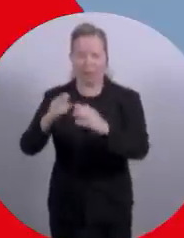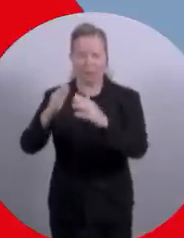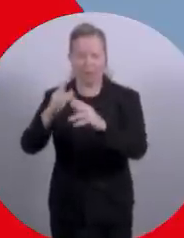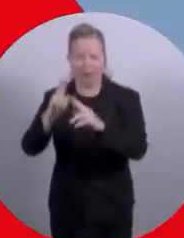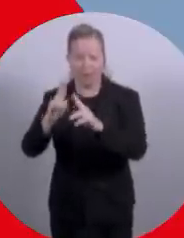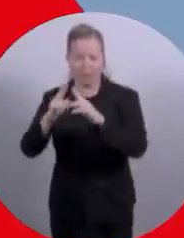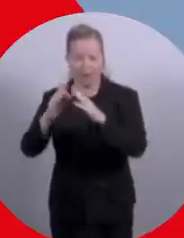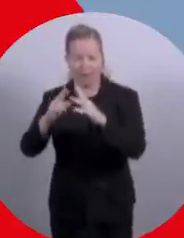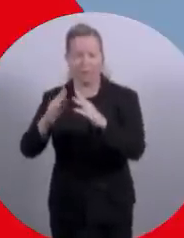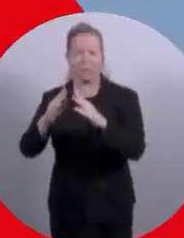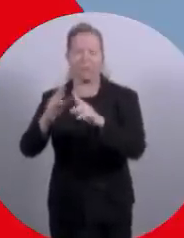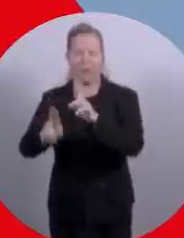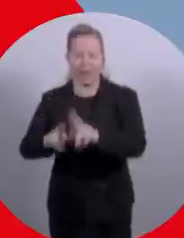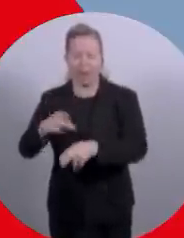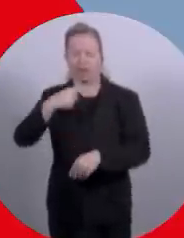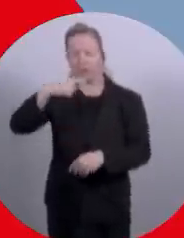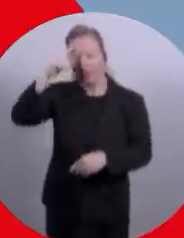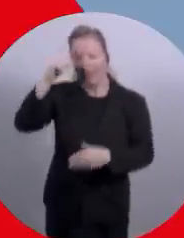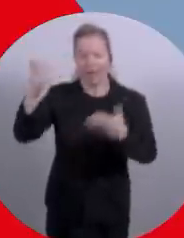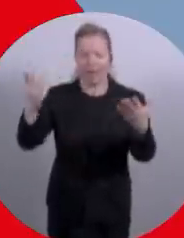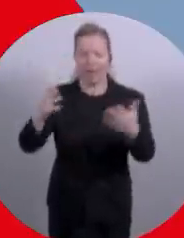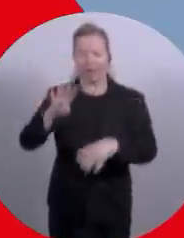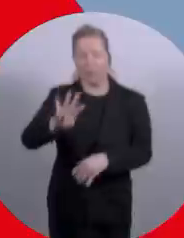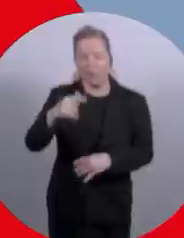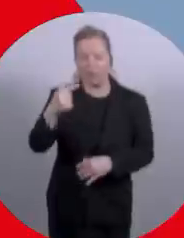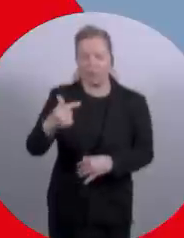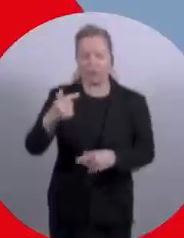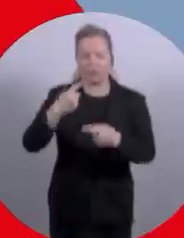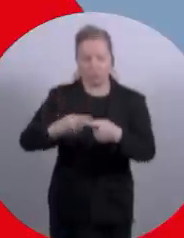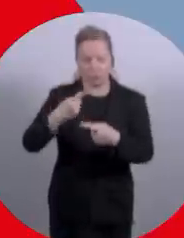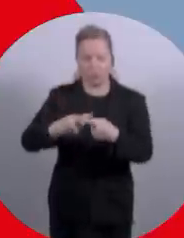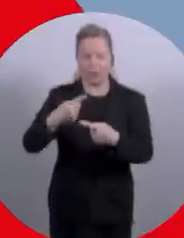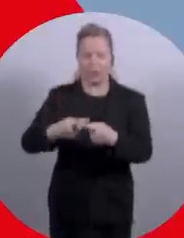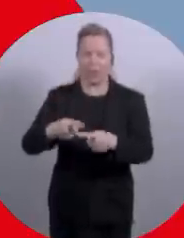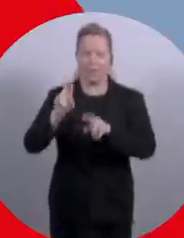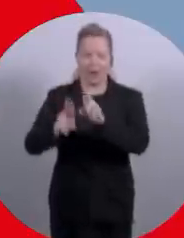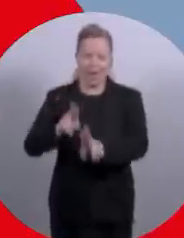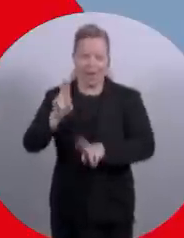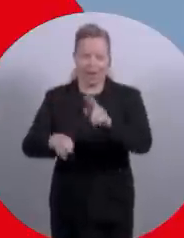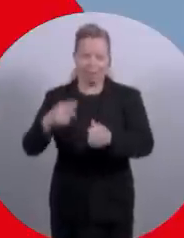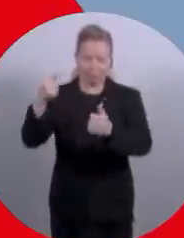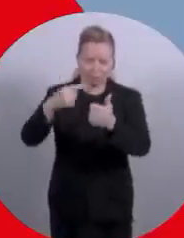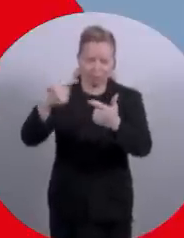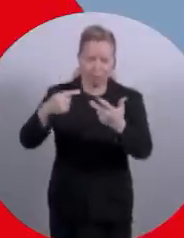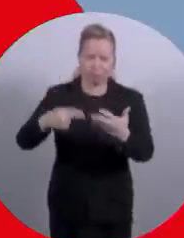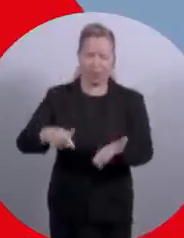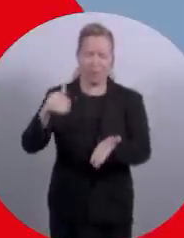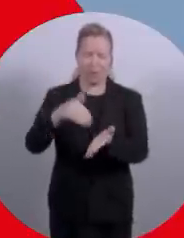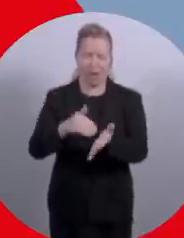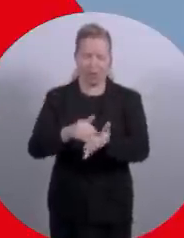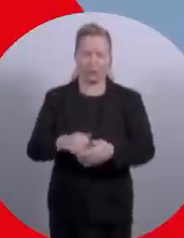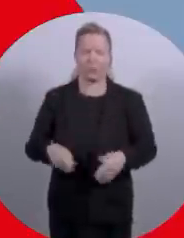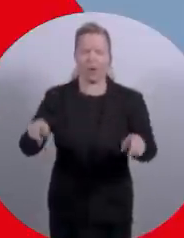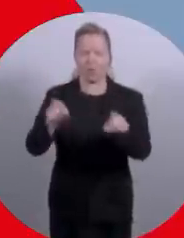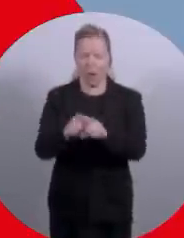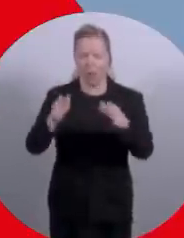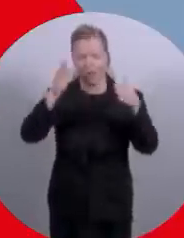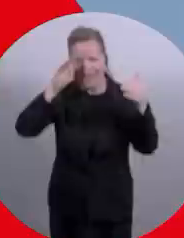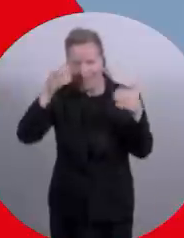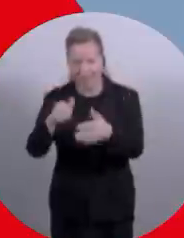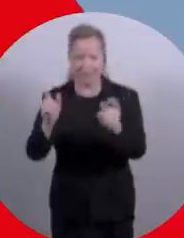Pflege entsprechend zu haben und wir diskutieren noch sehr intensiv